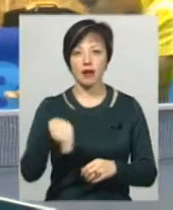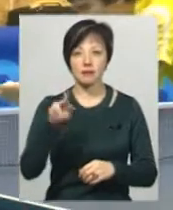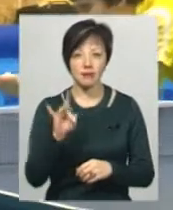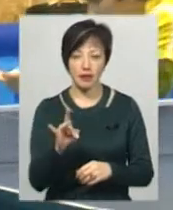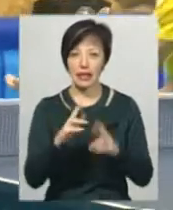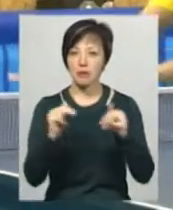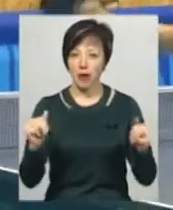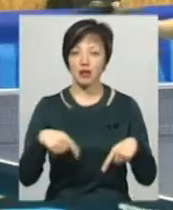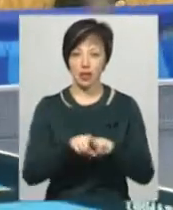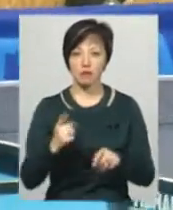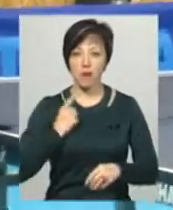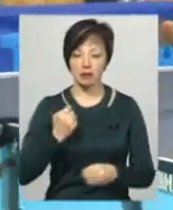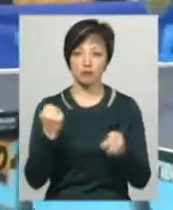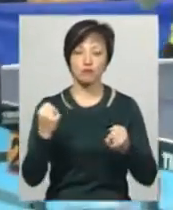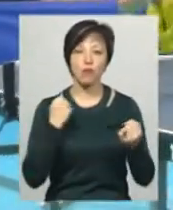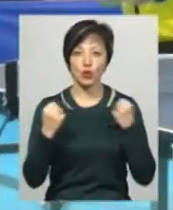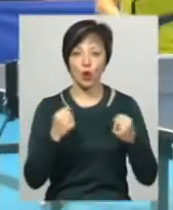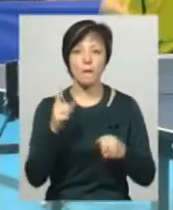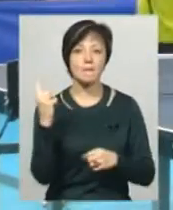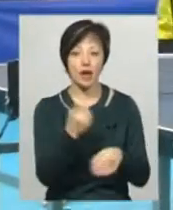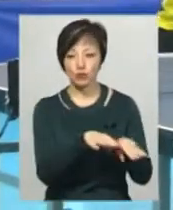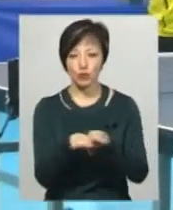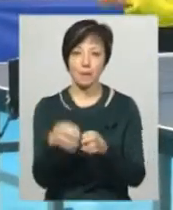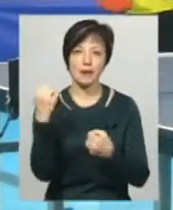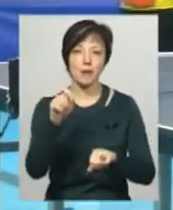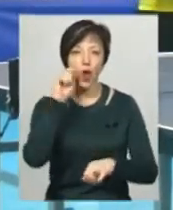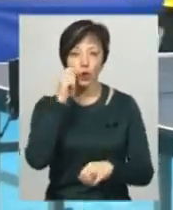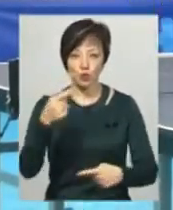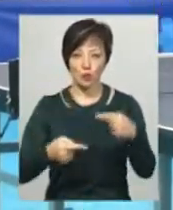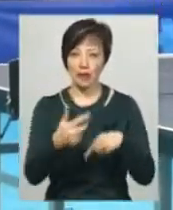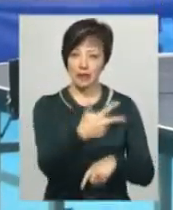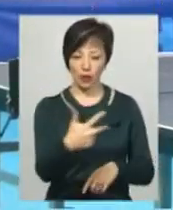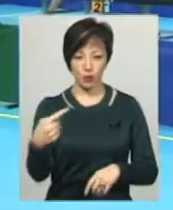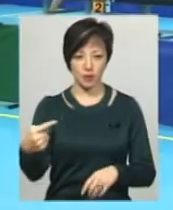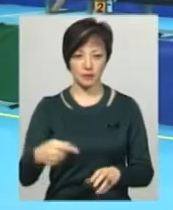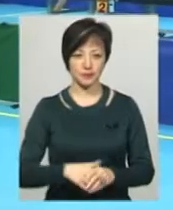– теж майстер спорту. Юнак в першому турі змагань переміг луцького суперника з рахунком 3-1.